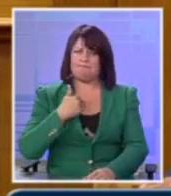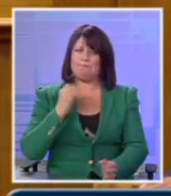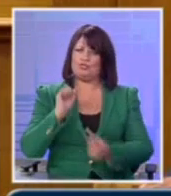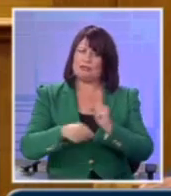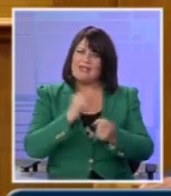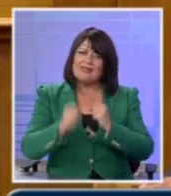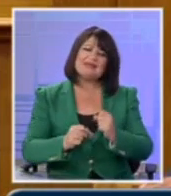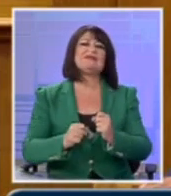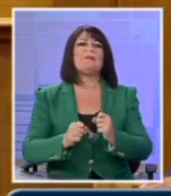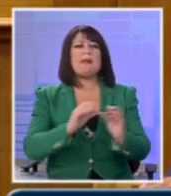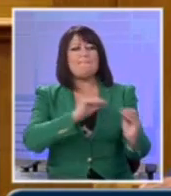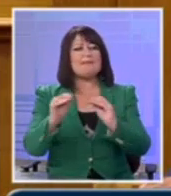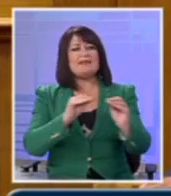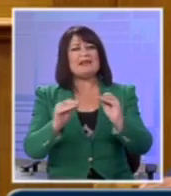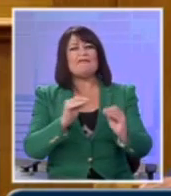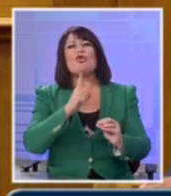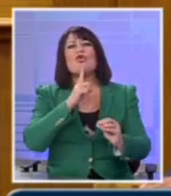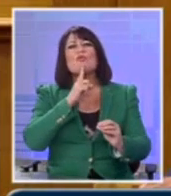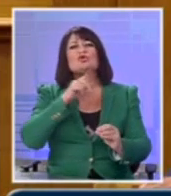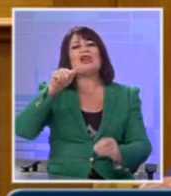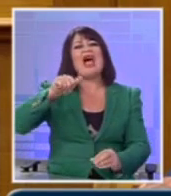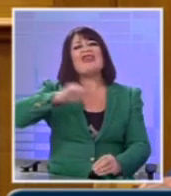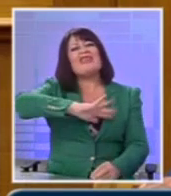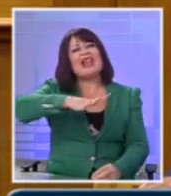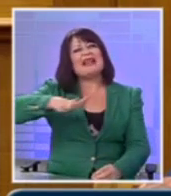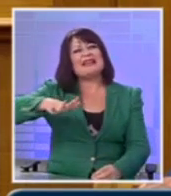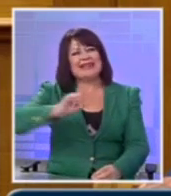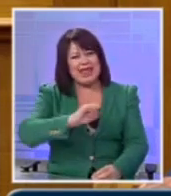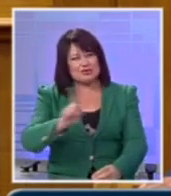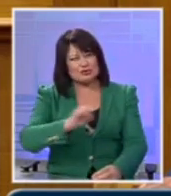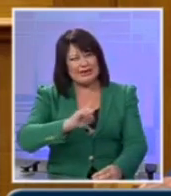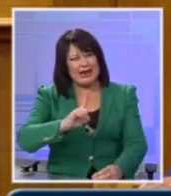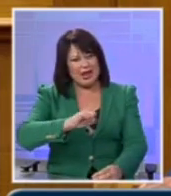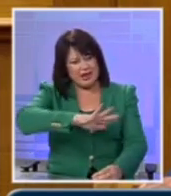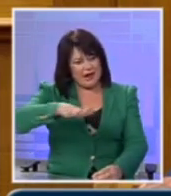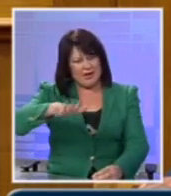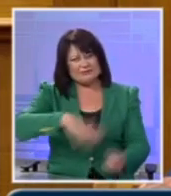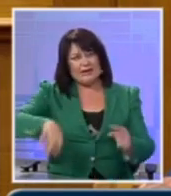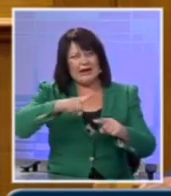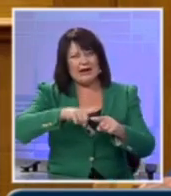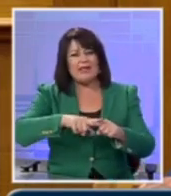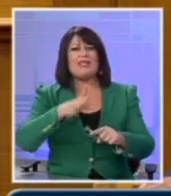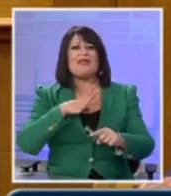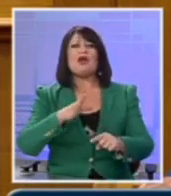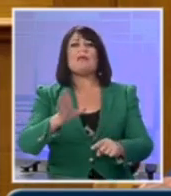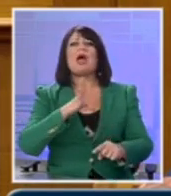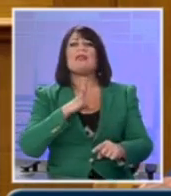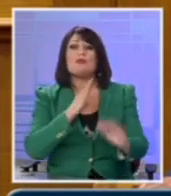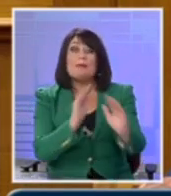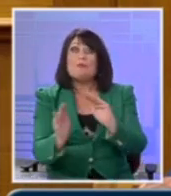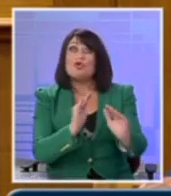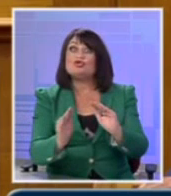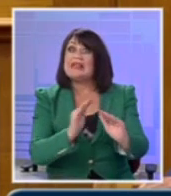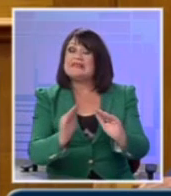να μην περάσει η μεταφορά του μοντέλου της Αδριατικής στις εσωτερικές γραμμές, αλλά με γνώμονα την ασφάλεια της ανθρώπινης ζωής στη θάλασσα